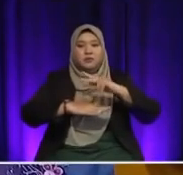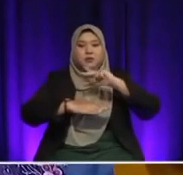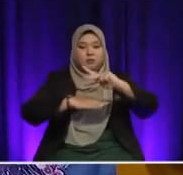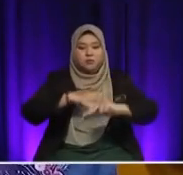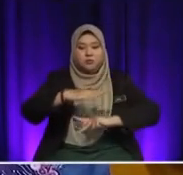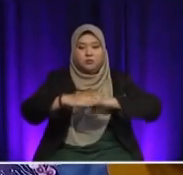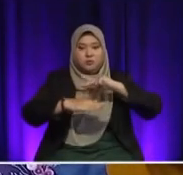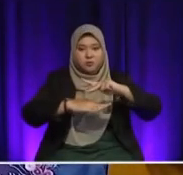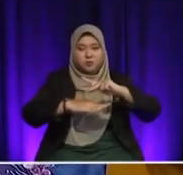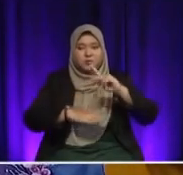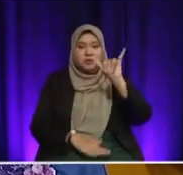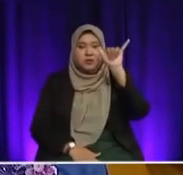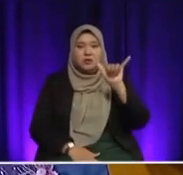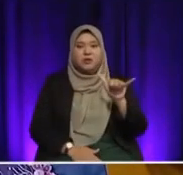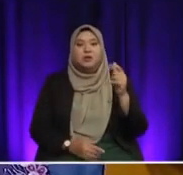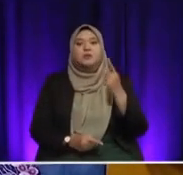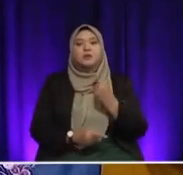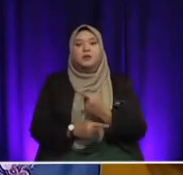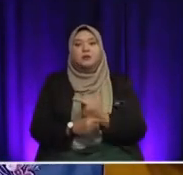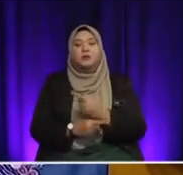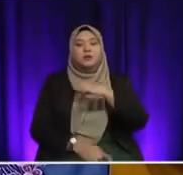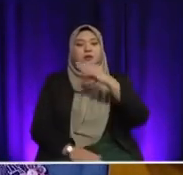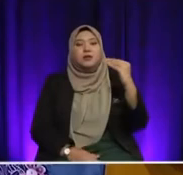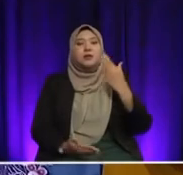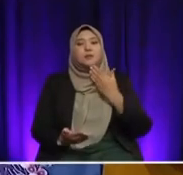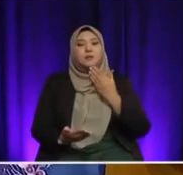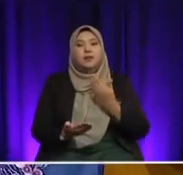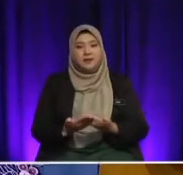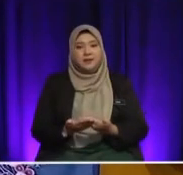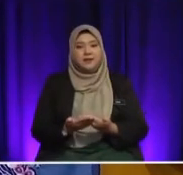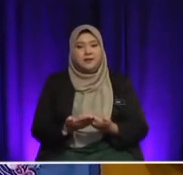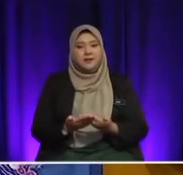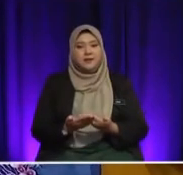masak pun, letak bawah tudung saji, kita tutup kan. Kalau biar terdedah, nanti